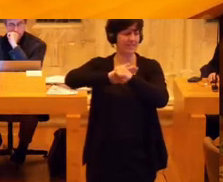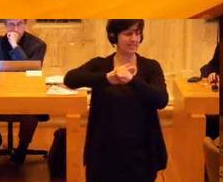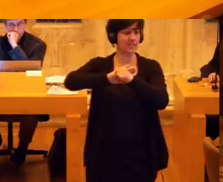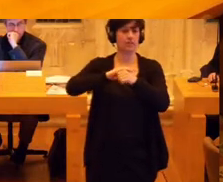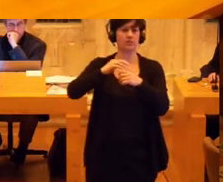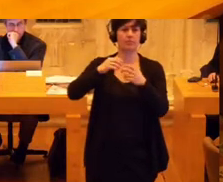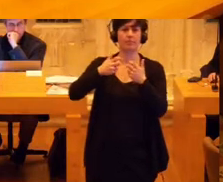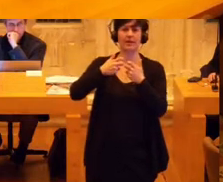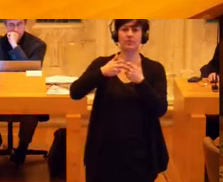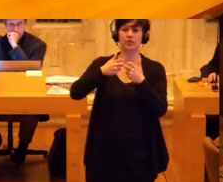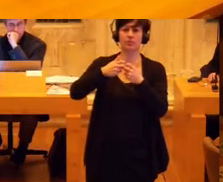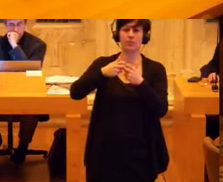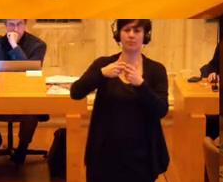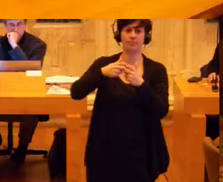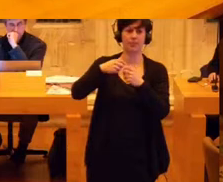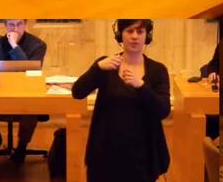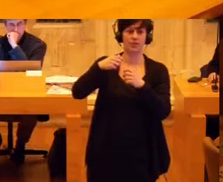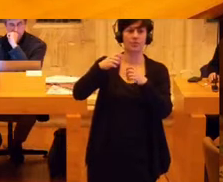drapeau hein,